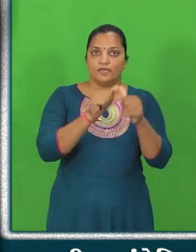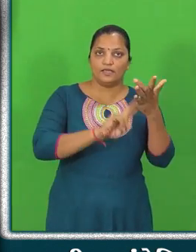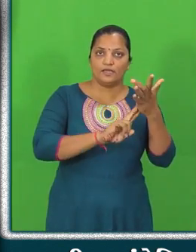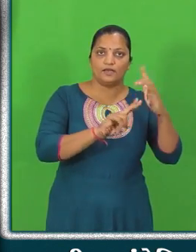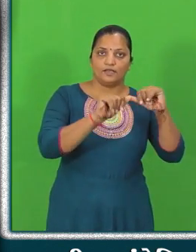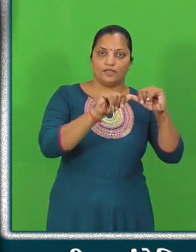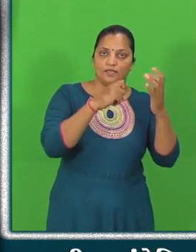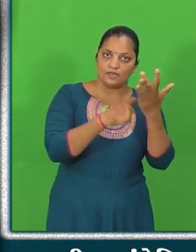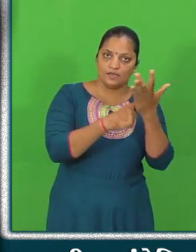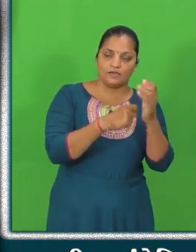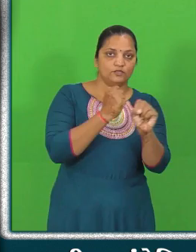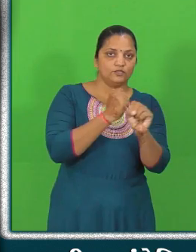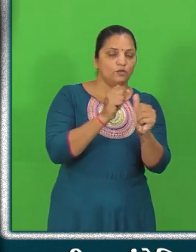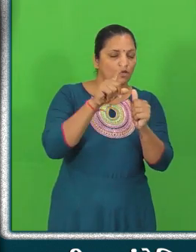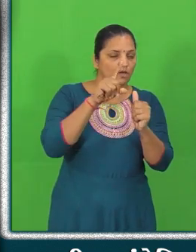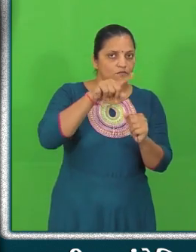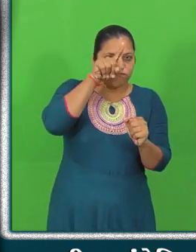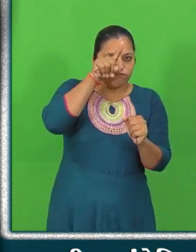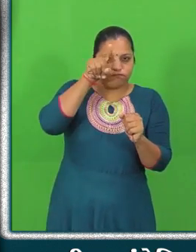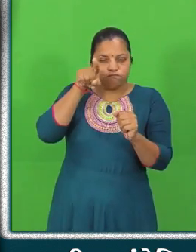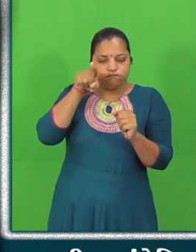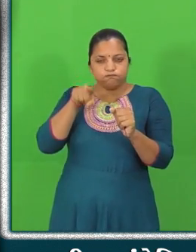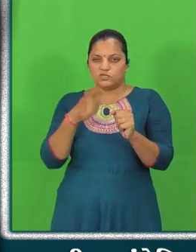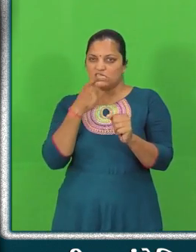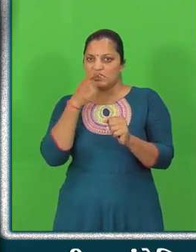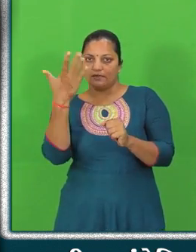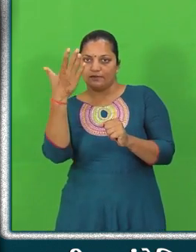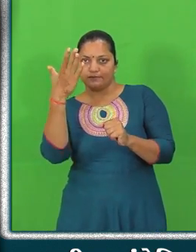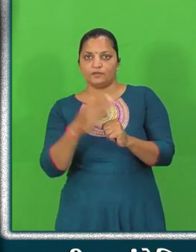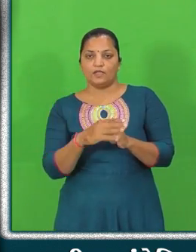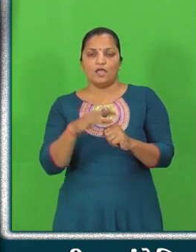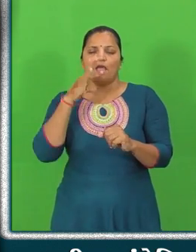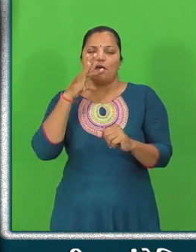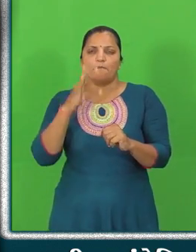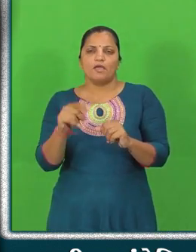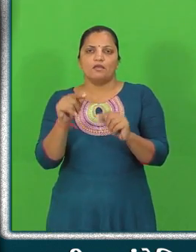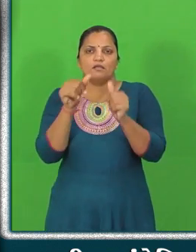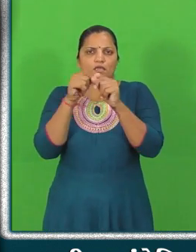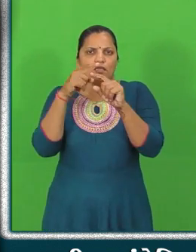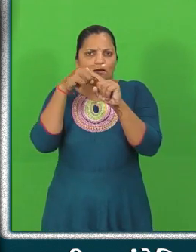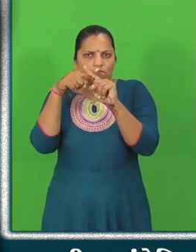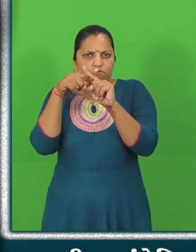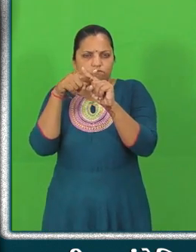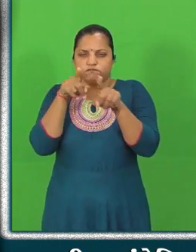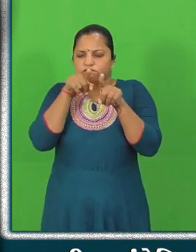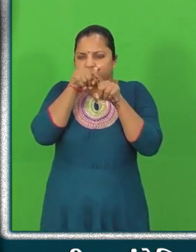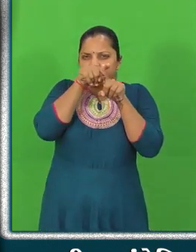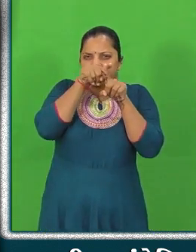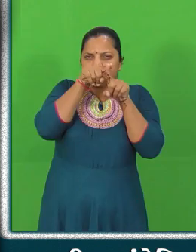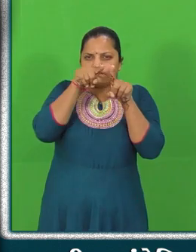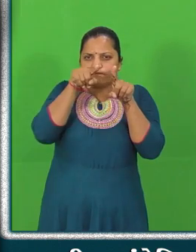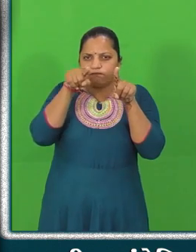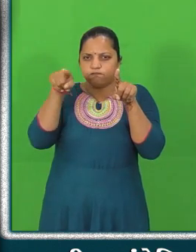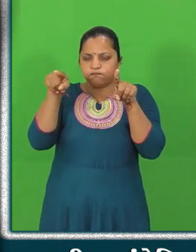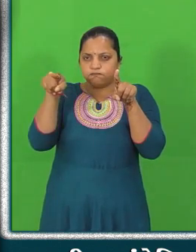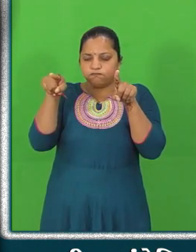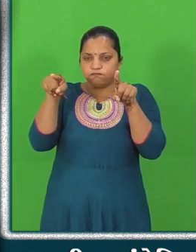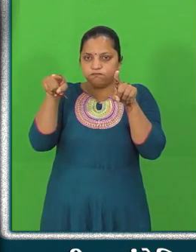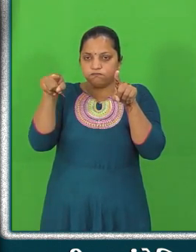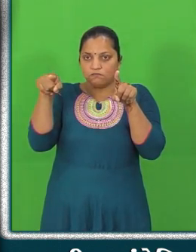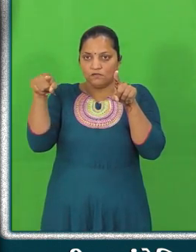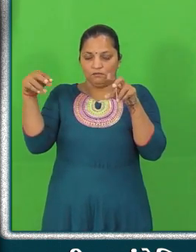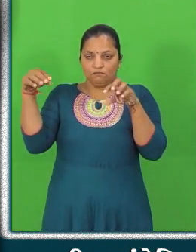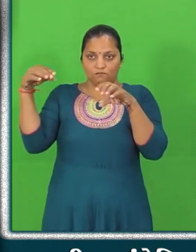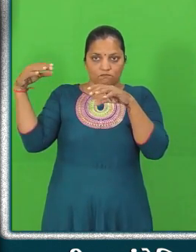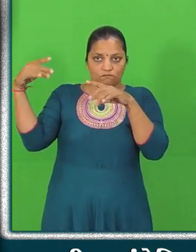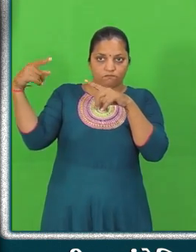અંતર્ગોળ અરીસો છે આપણી પાસે, એ અંતર્ગોળ અરીસા ઉપર આપણે મુખ્ય અક્ષ છે એ મુખ્ય અક્ષને સમાંતર કિરણ આપાત કરીએ તો શું થાય